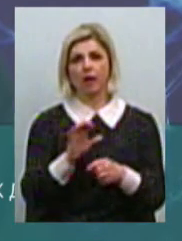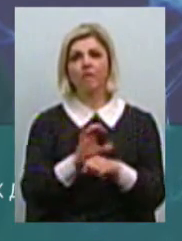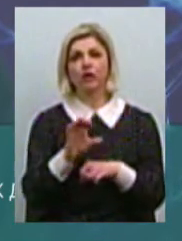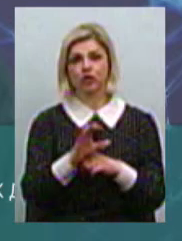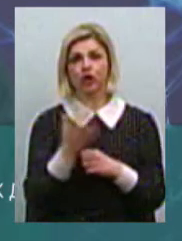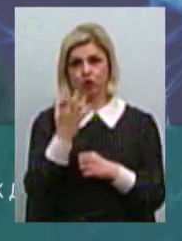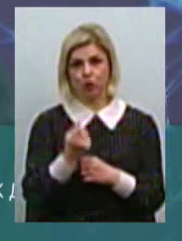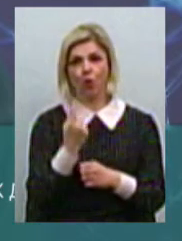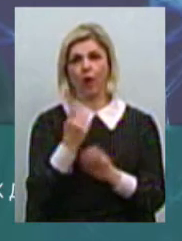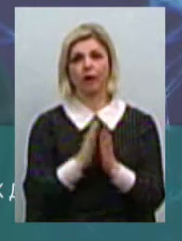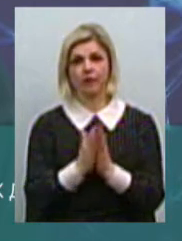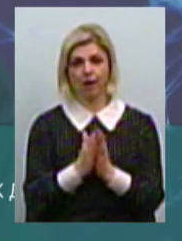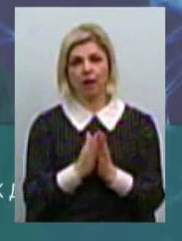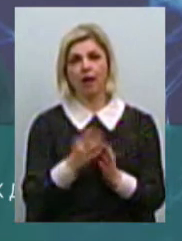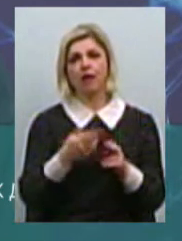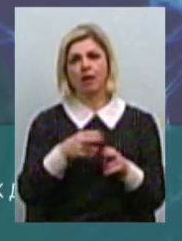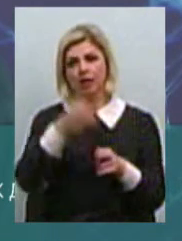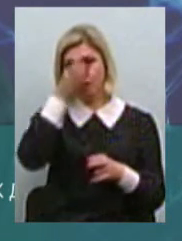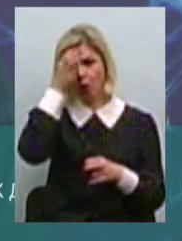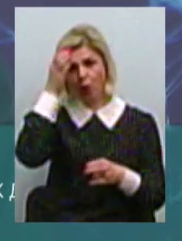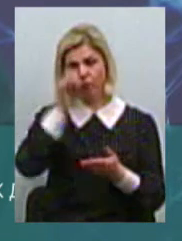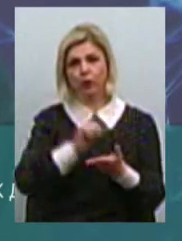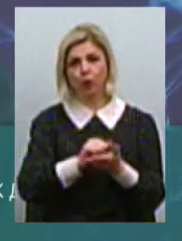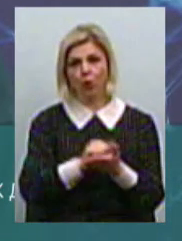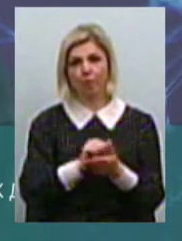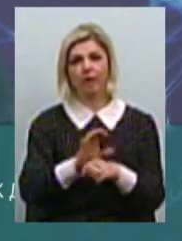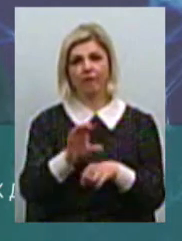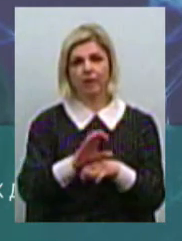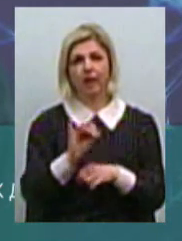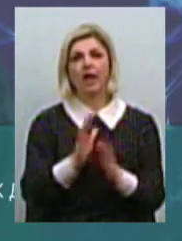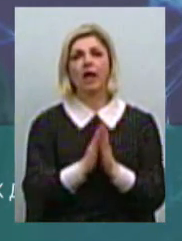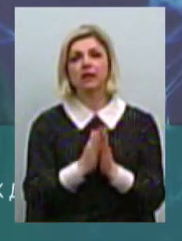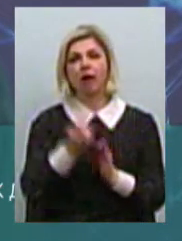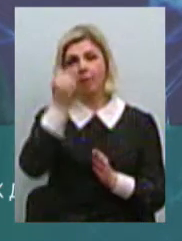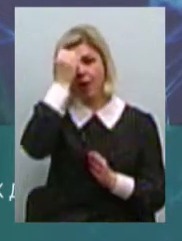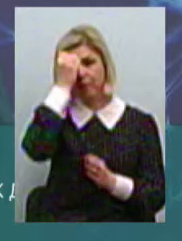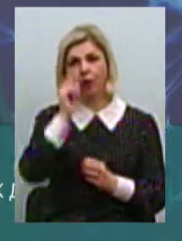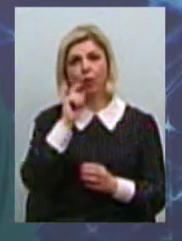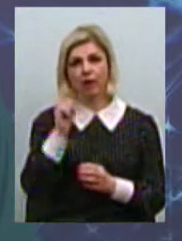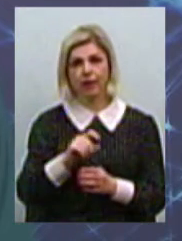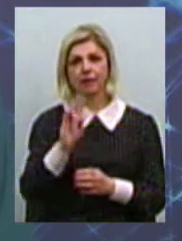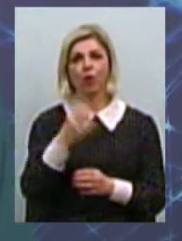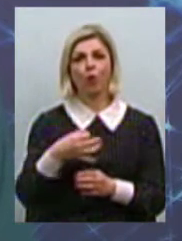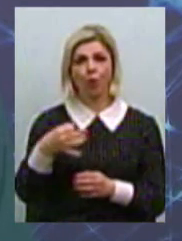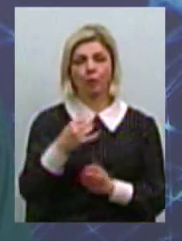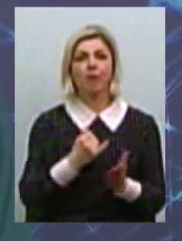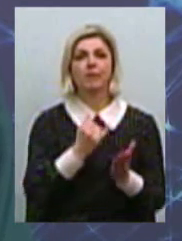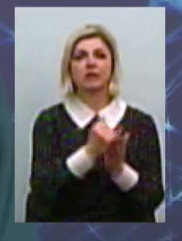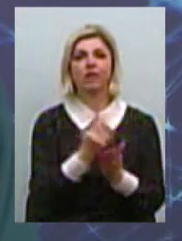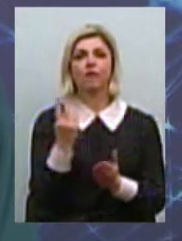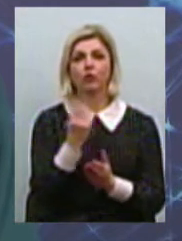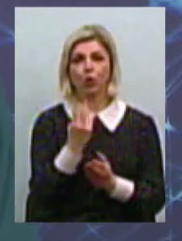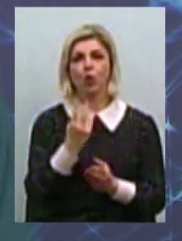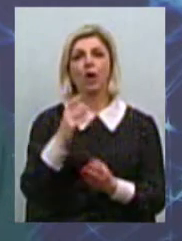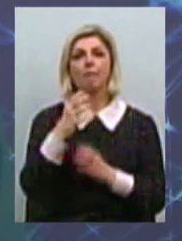книга цього науково-документального видання, і книга «Пам'яті України. Миколаївська область», присвячена Другій світовій війні,